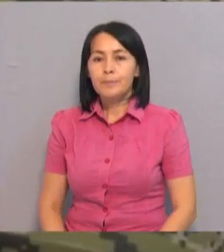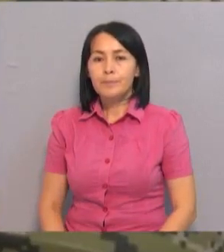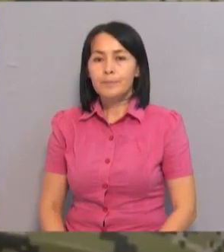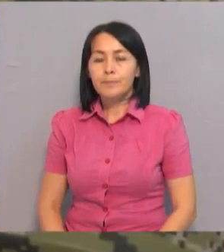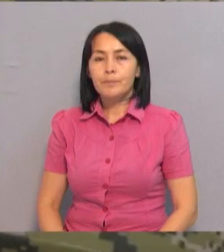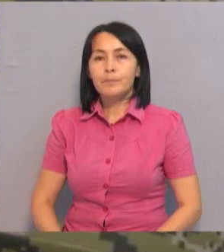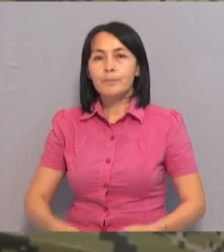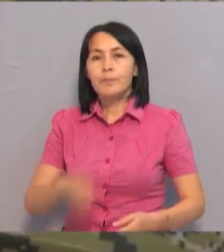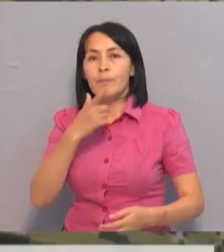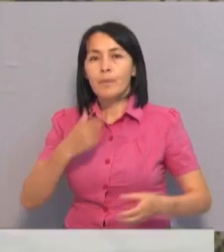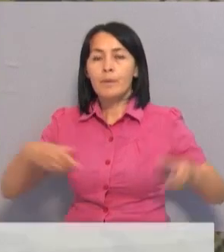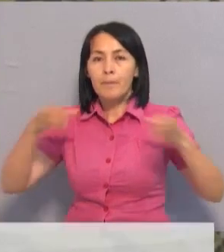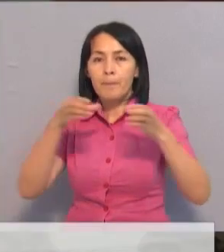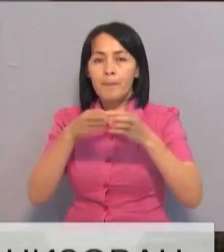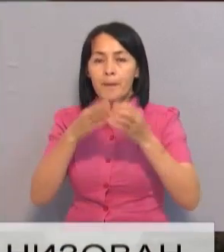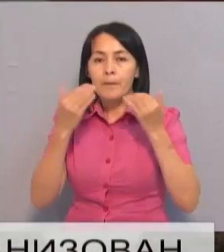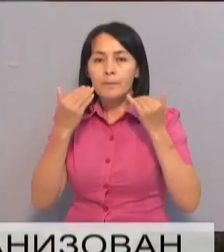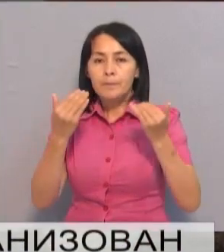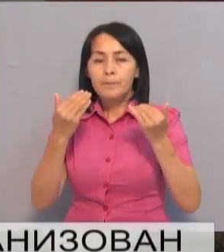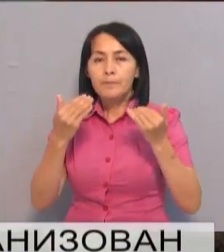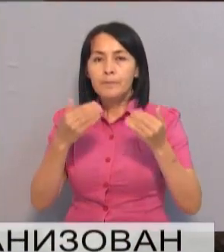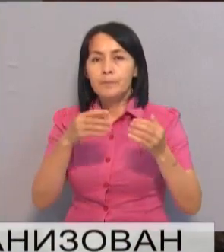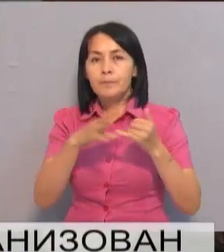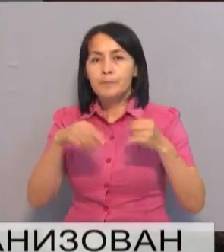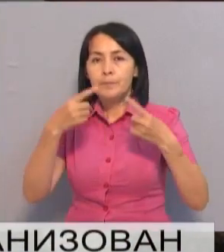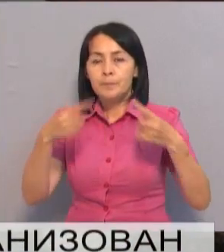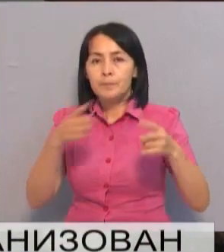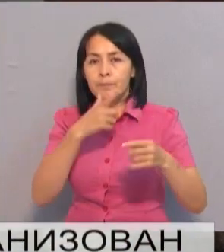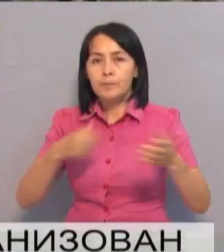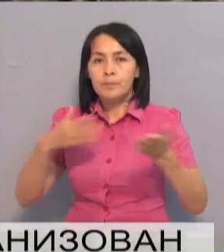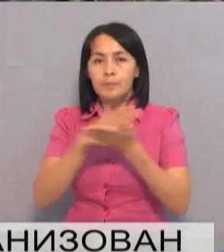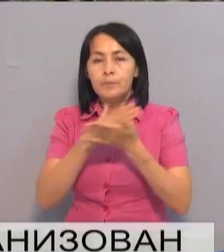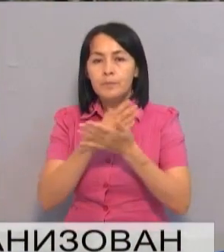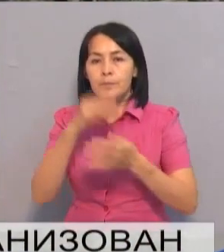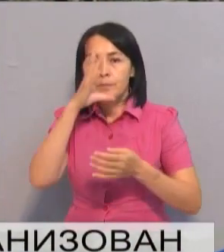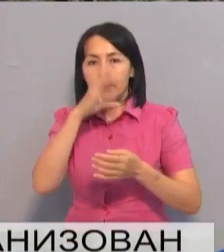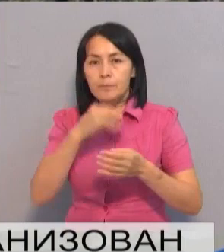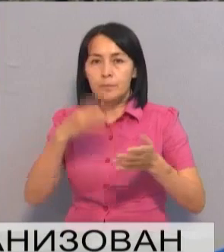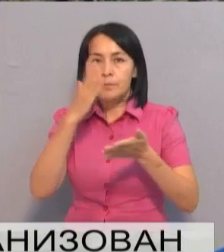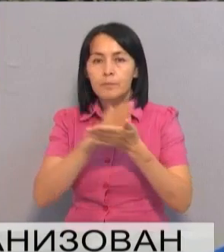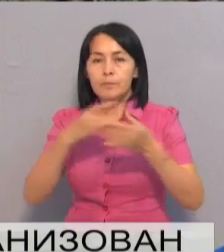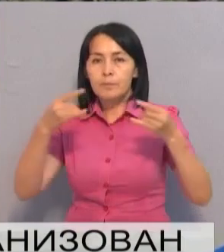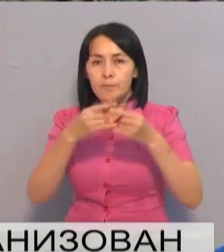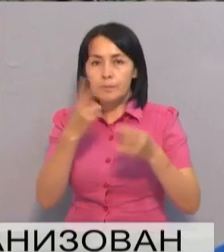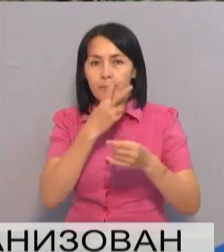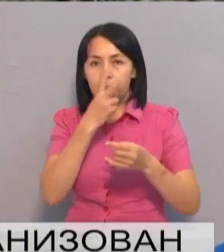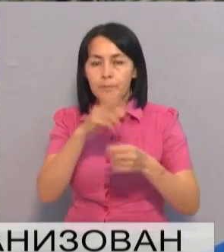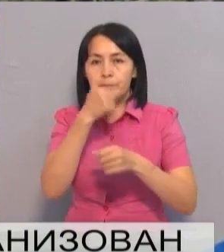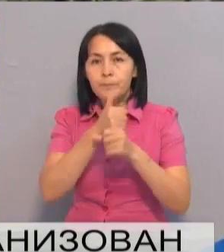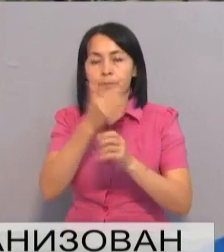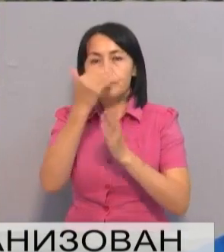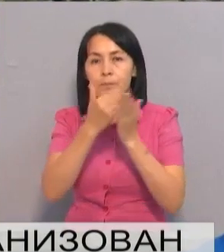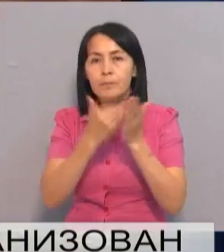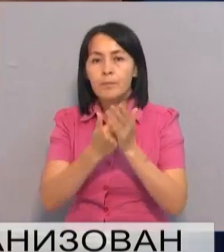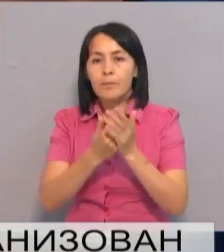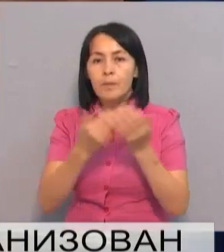В казармах, культурно-досуговых центрах и на полигонах военнослужащие всех категорий смогли в прямом эфире увидеть важное